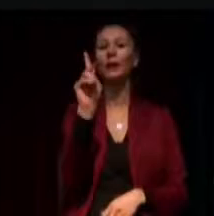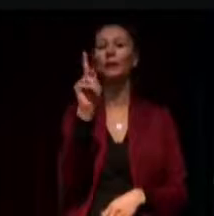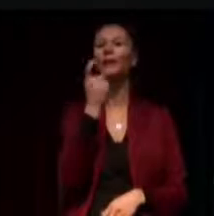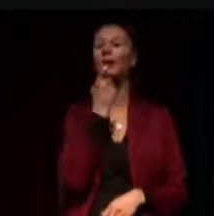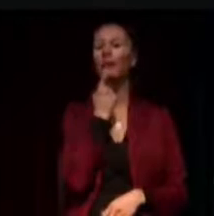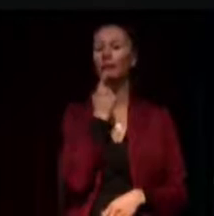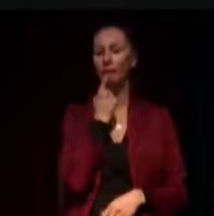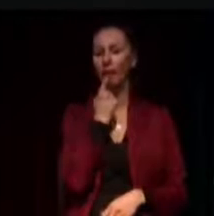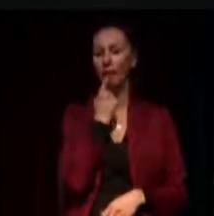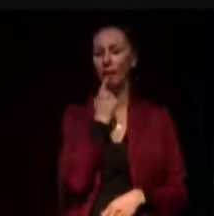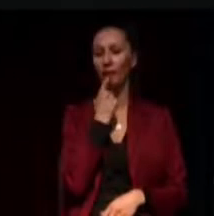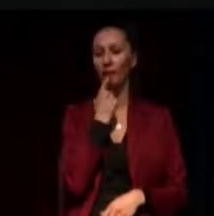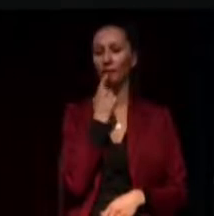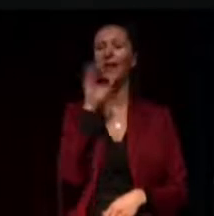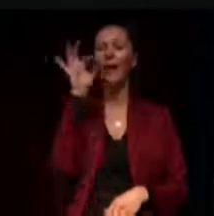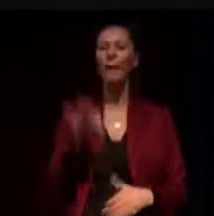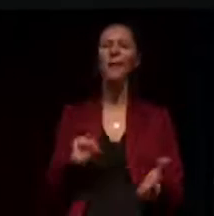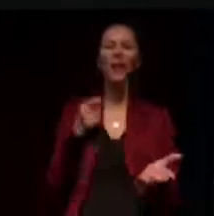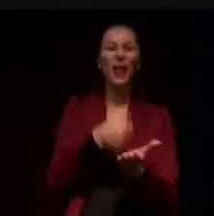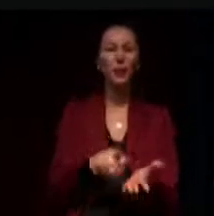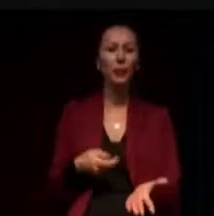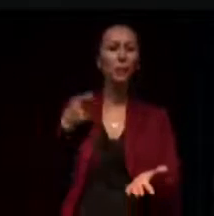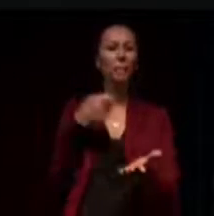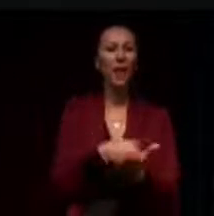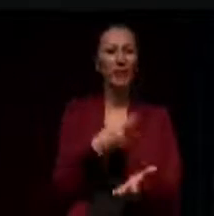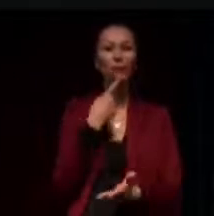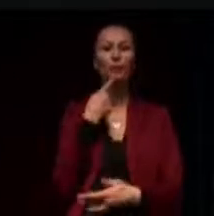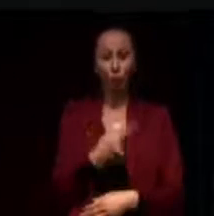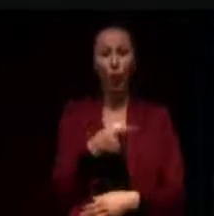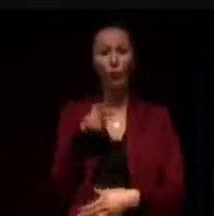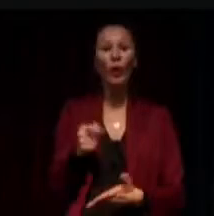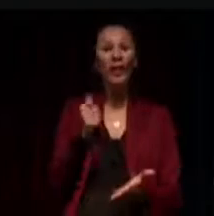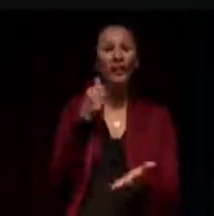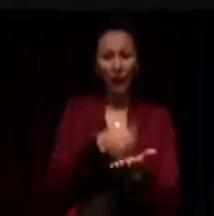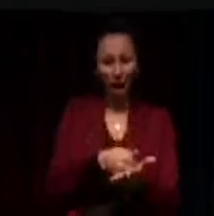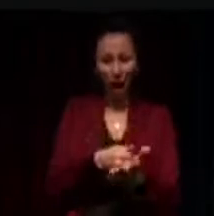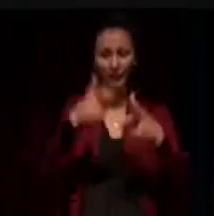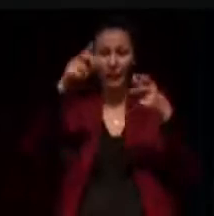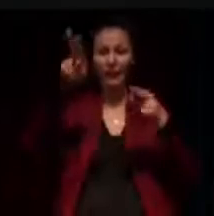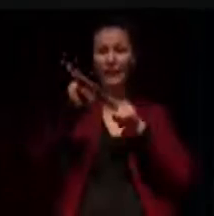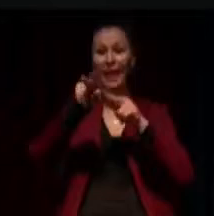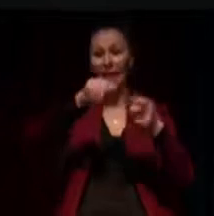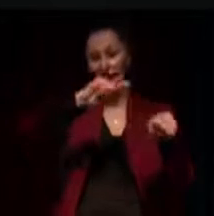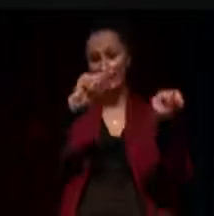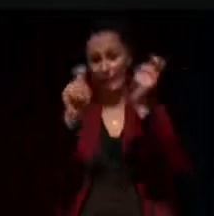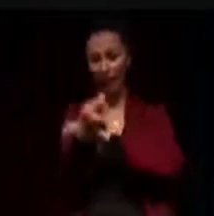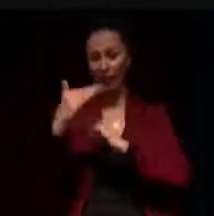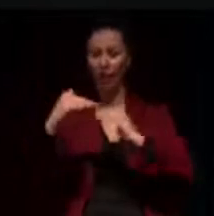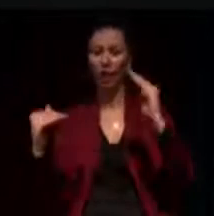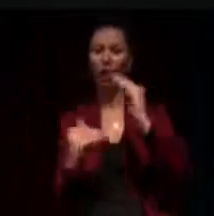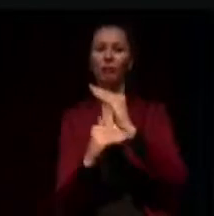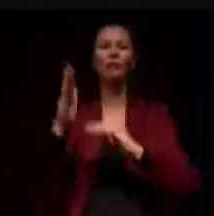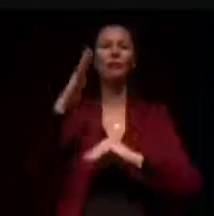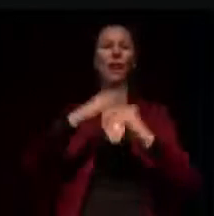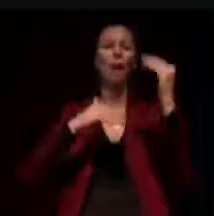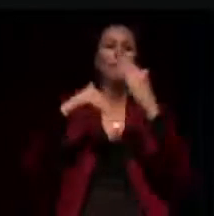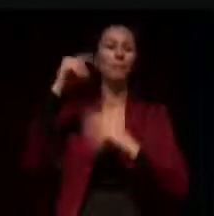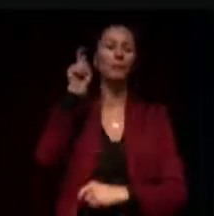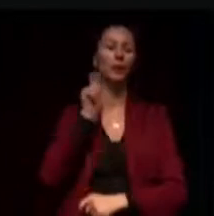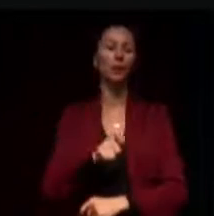2021 yılında hep yatırım diyoruz ya, yatırımlarımızı kentsel altyapı yapıyoruz değerli